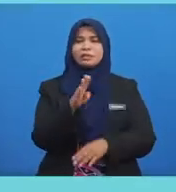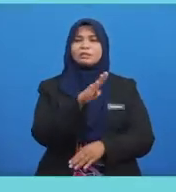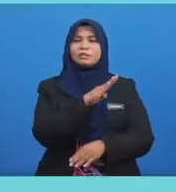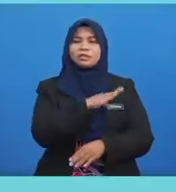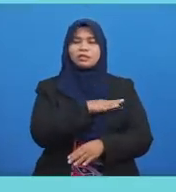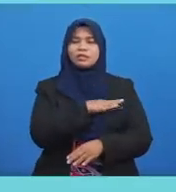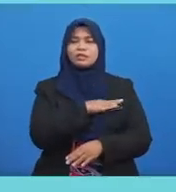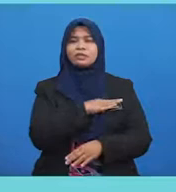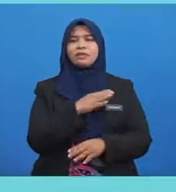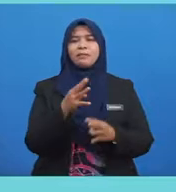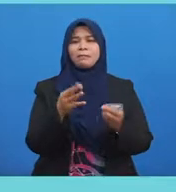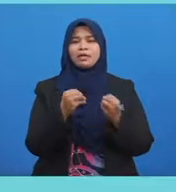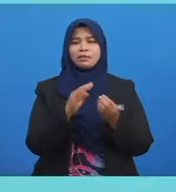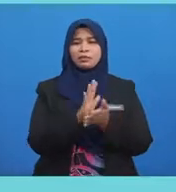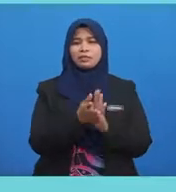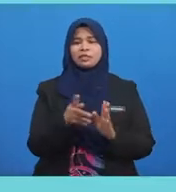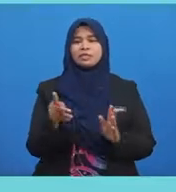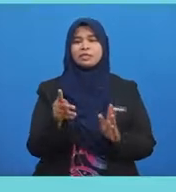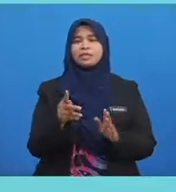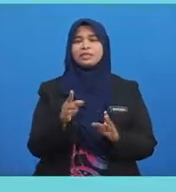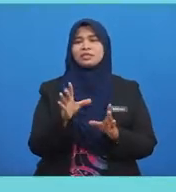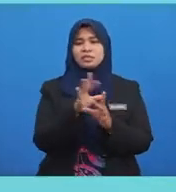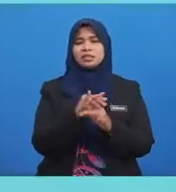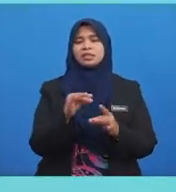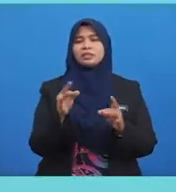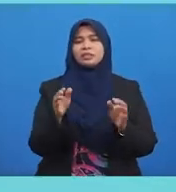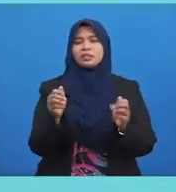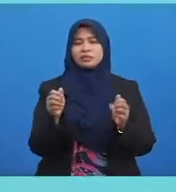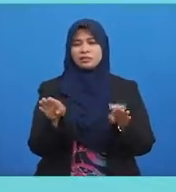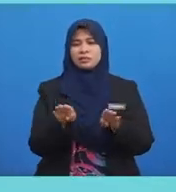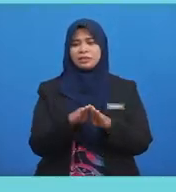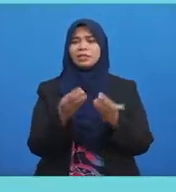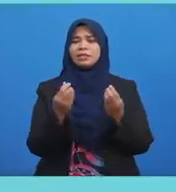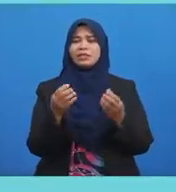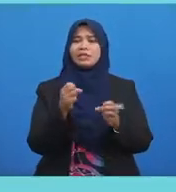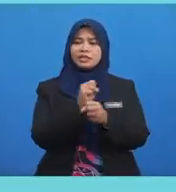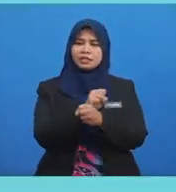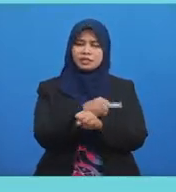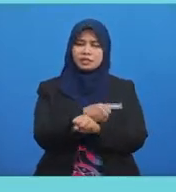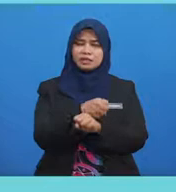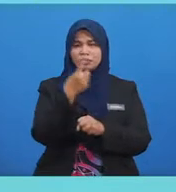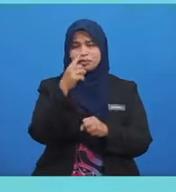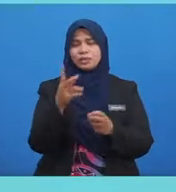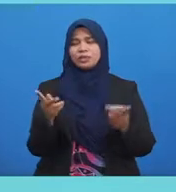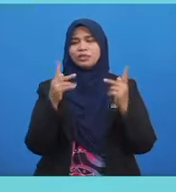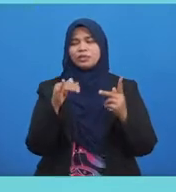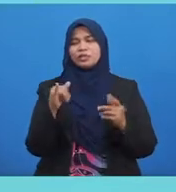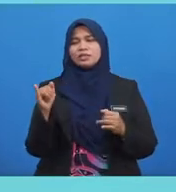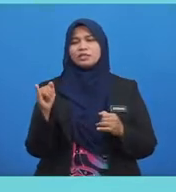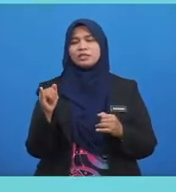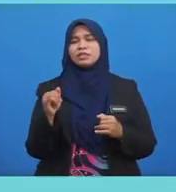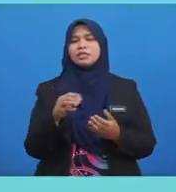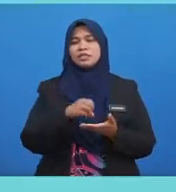pula ingin menjadikan Sarawak sebagai tanah jajahan mahkota di samping menguasai